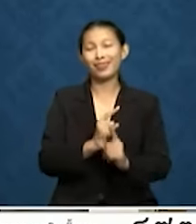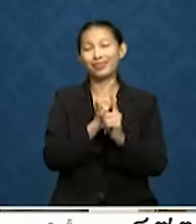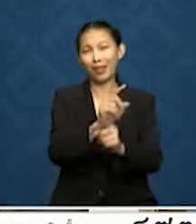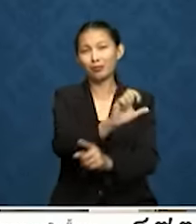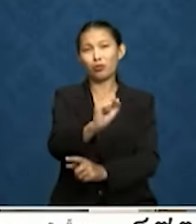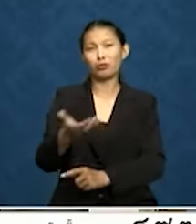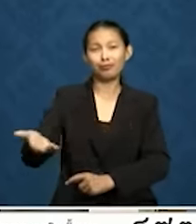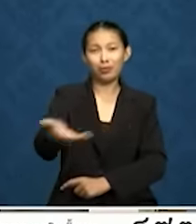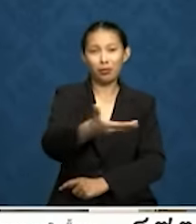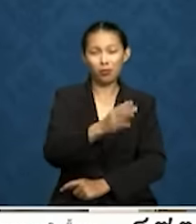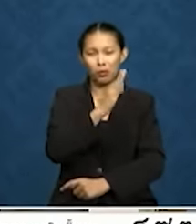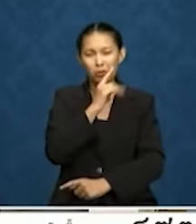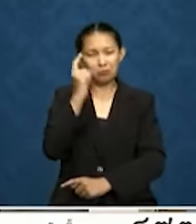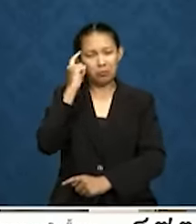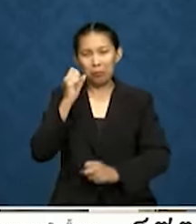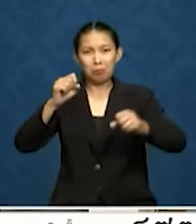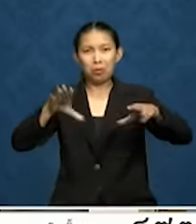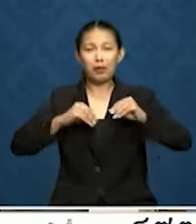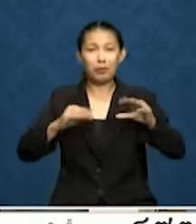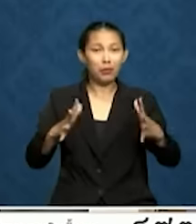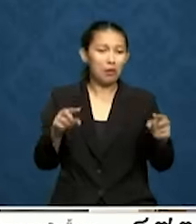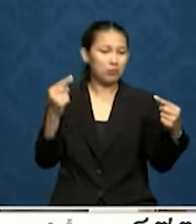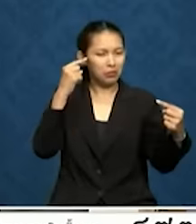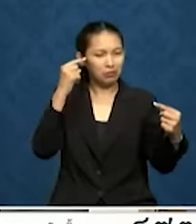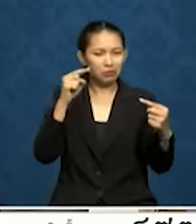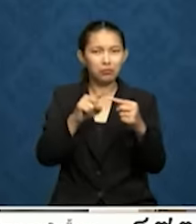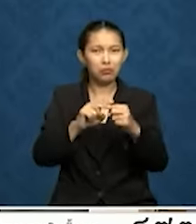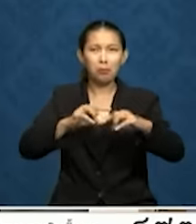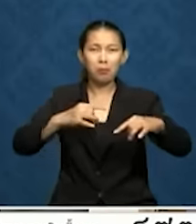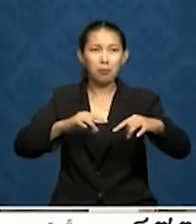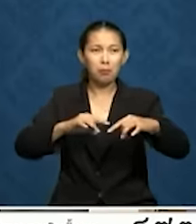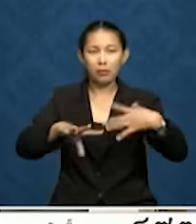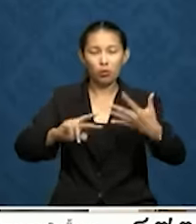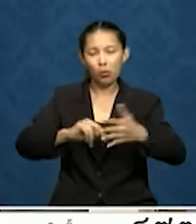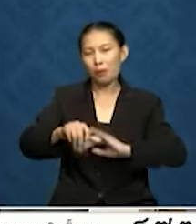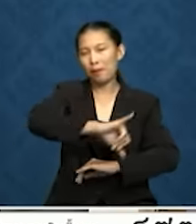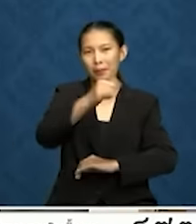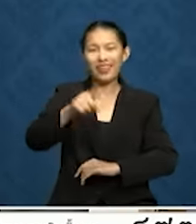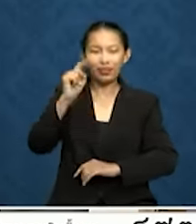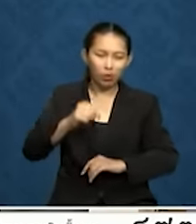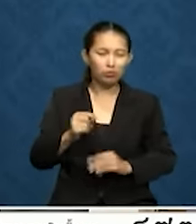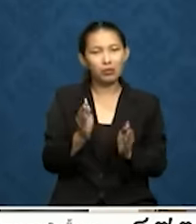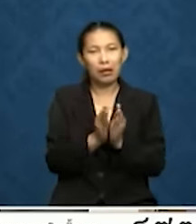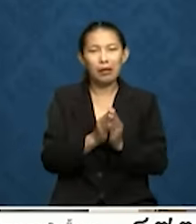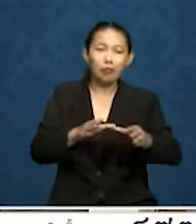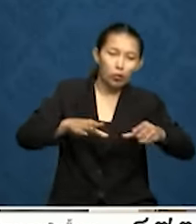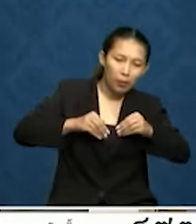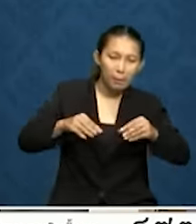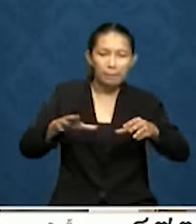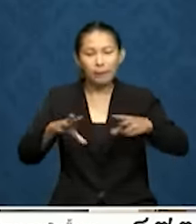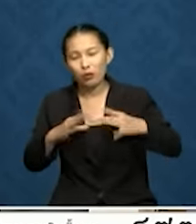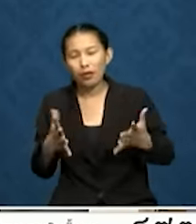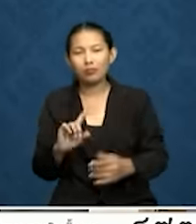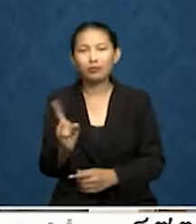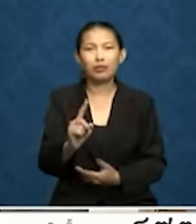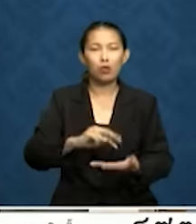าไม่ลงตัวก็อาจจะต้องมีการลงคะแนนความคิดเห็นนะครับว่าจะสมควรอภิปรายห